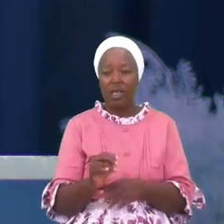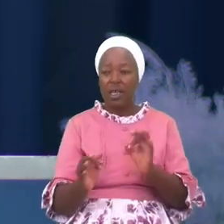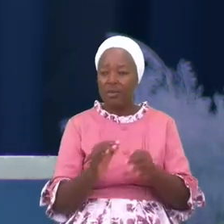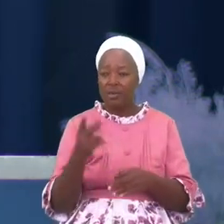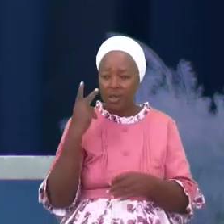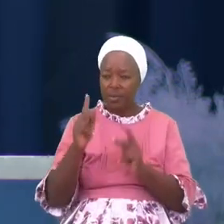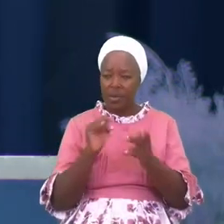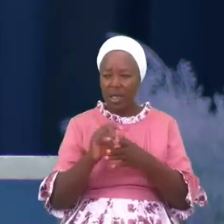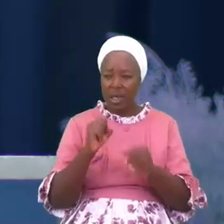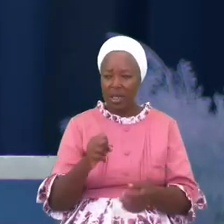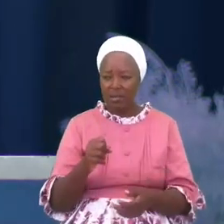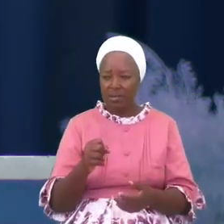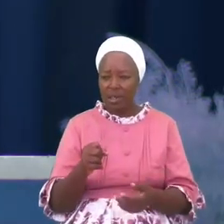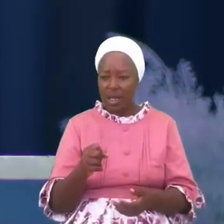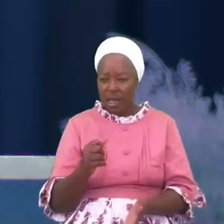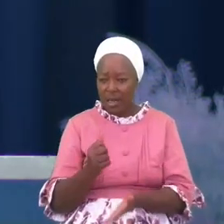Aidons ceux-là